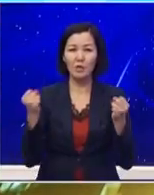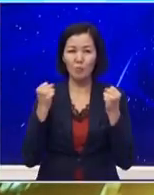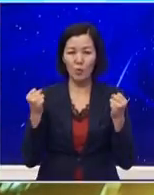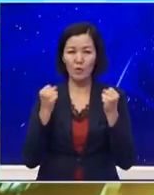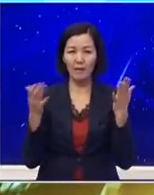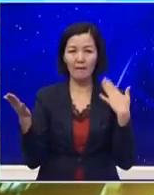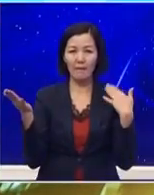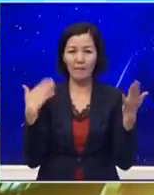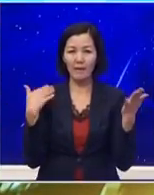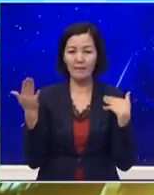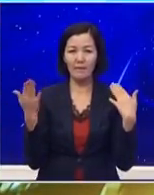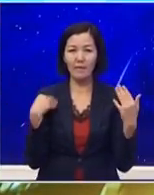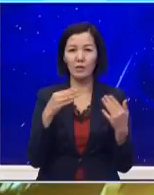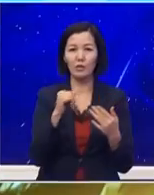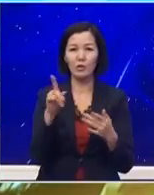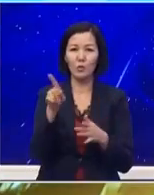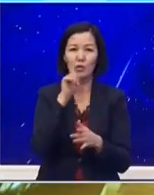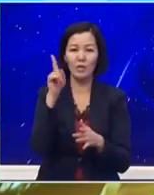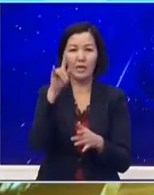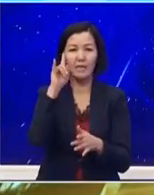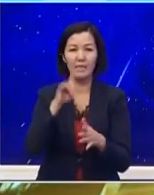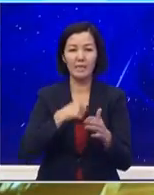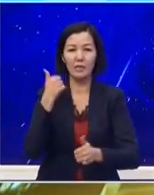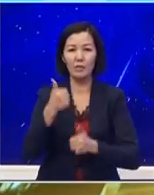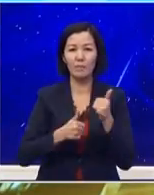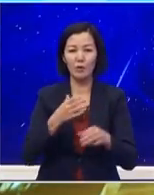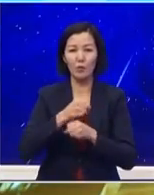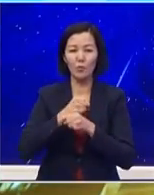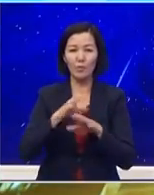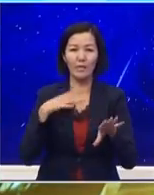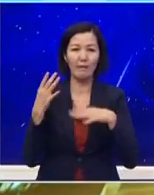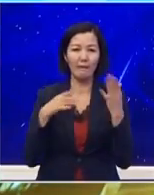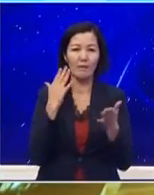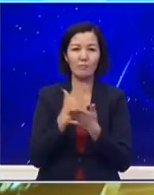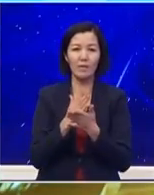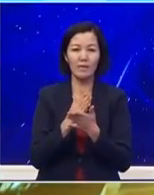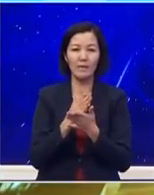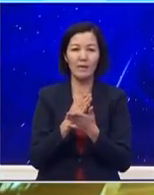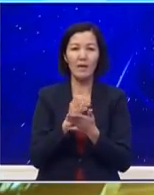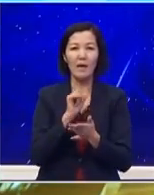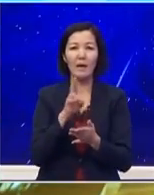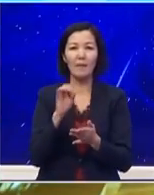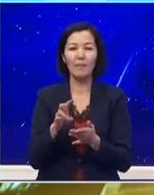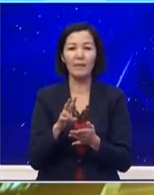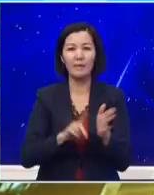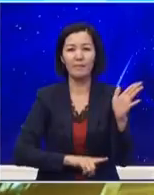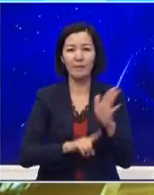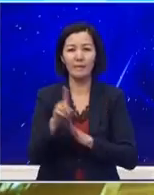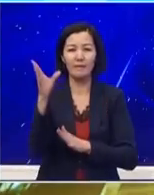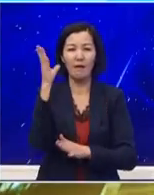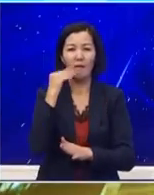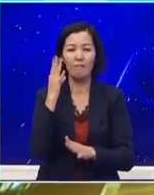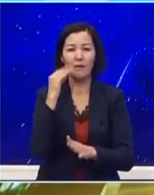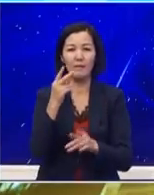Спорттық гимнастикадан жетісулық жасөспірімдер Қазақстан чемпионаты мен кубогына дайындалып жатыр. Ел біріншілігі